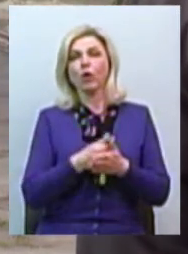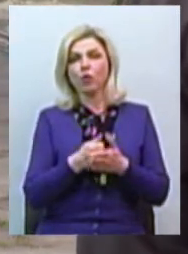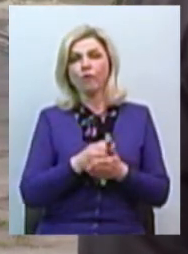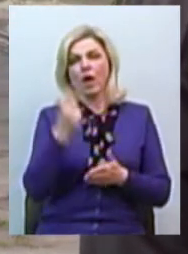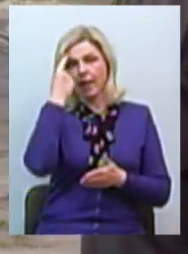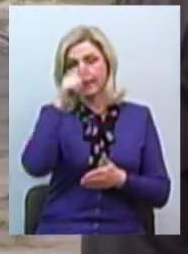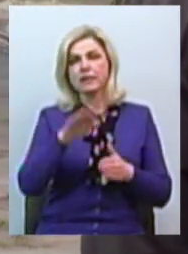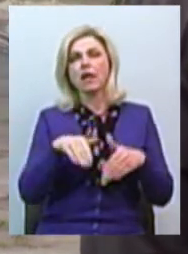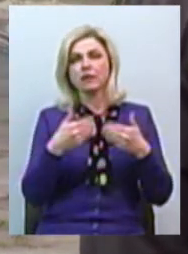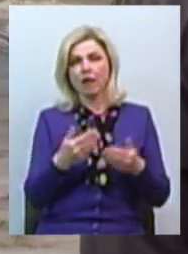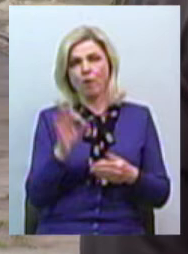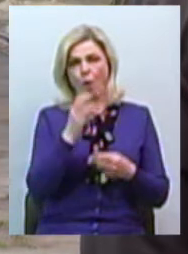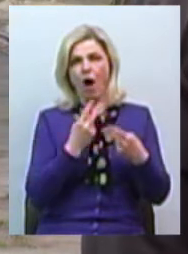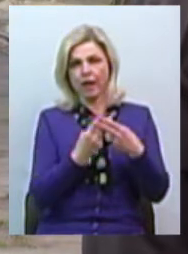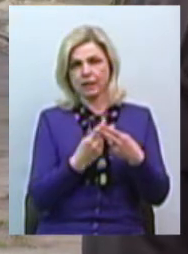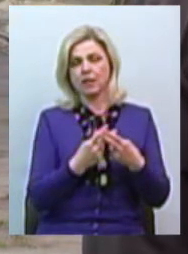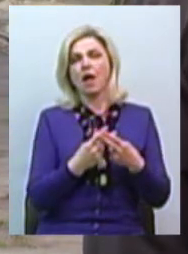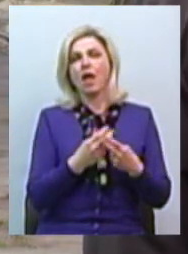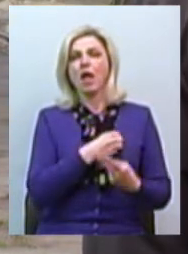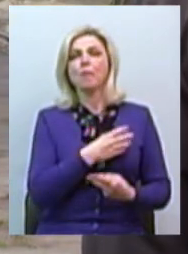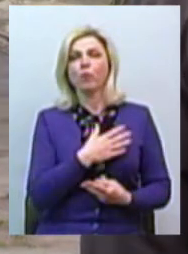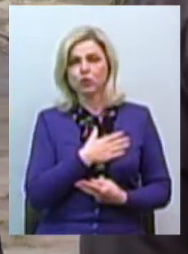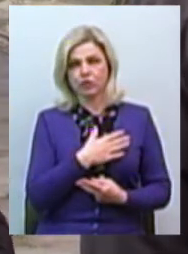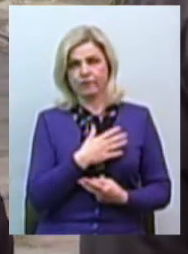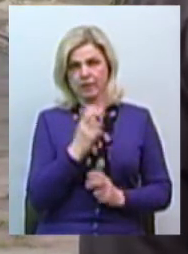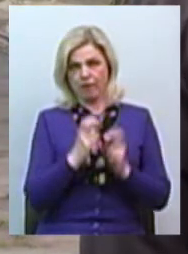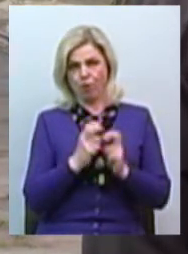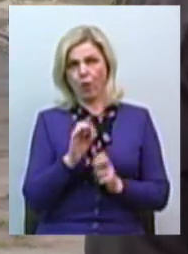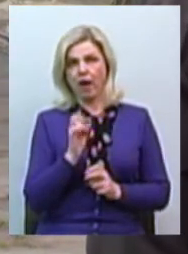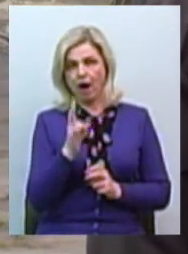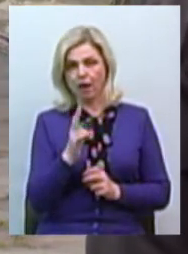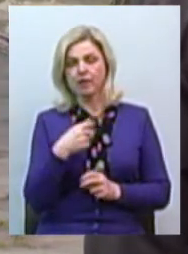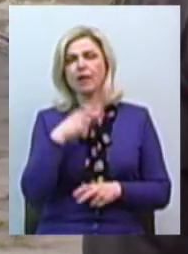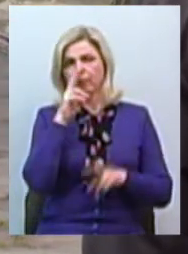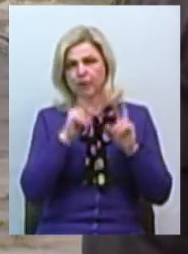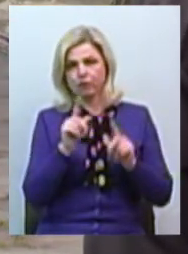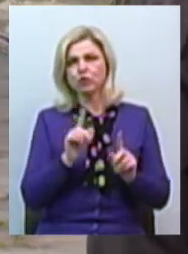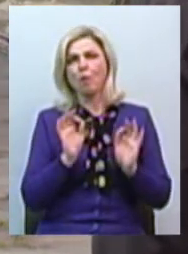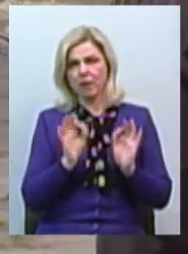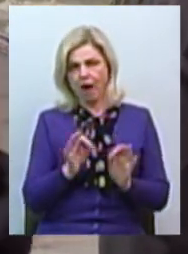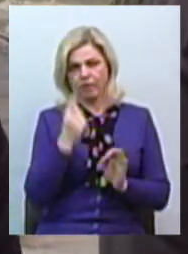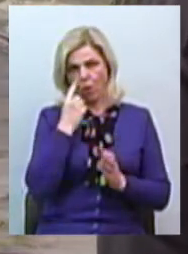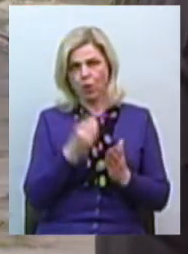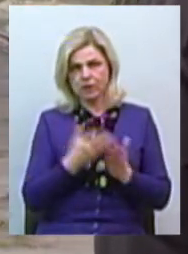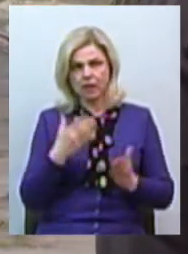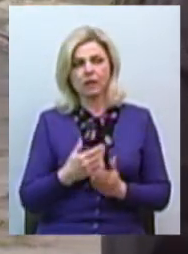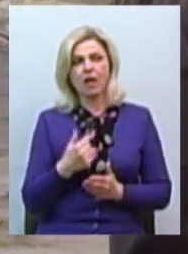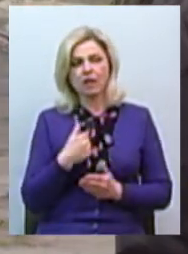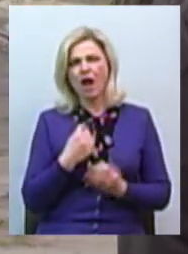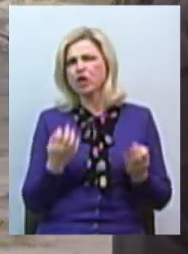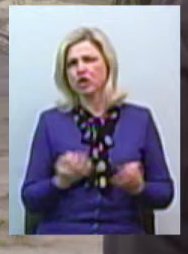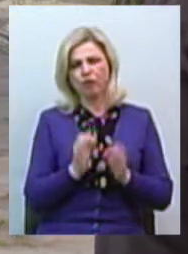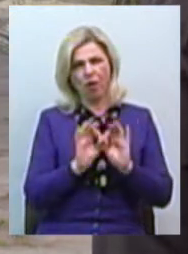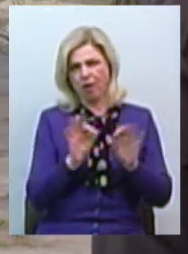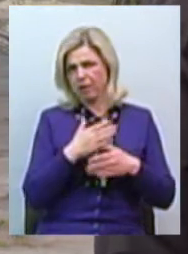арешту суднозавідного заводу «Океан». Я сподіваюся, що там дали правильну оцінку. Я не прокурор і не хочу нічого